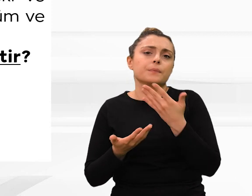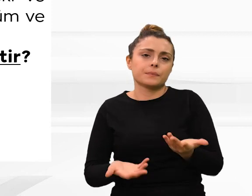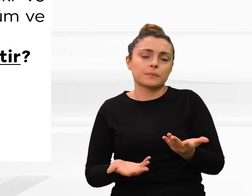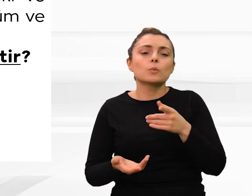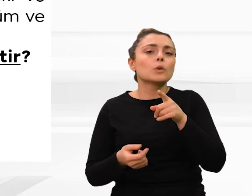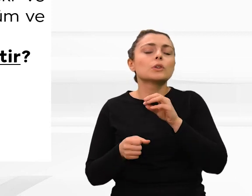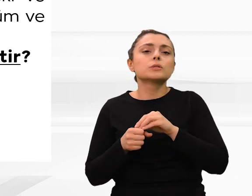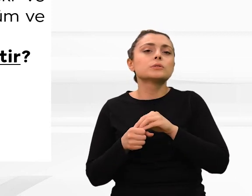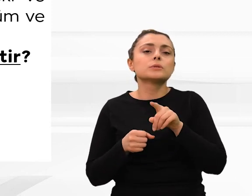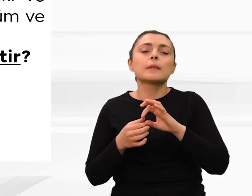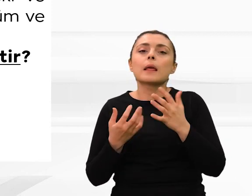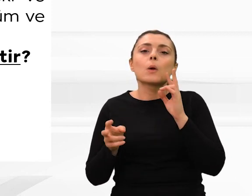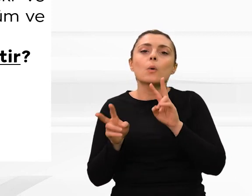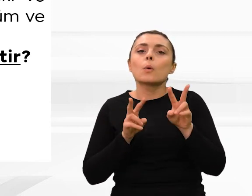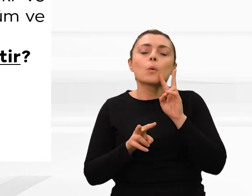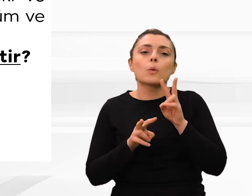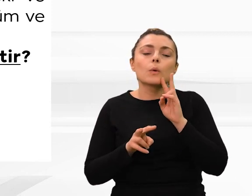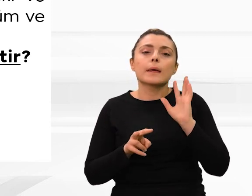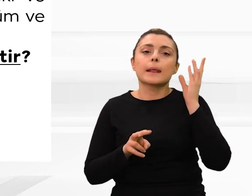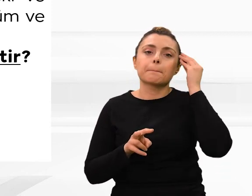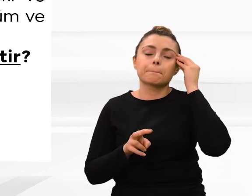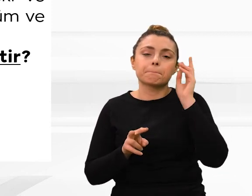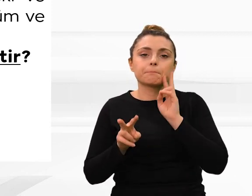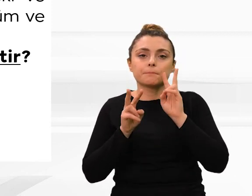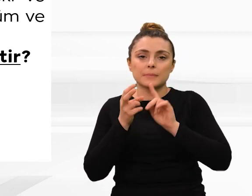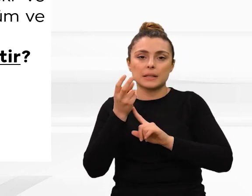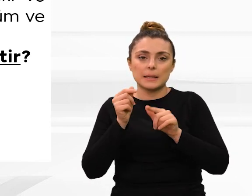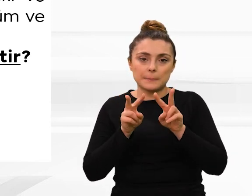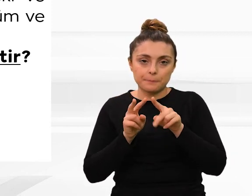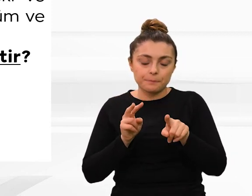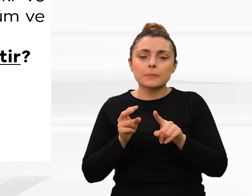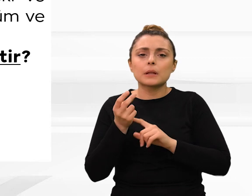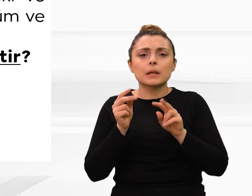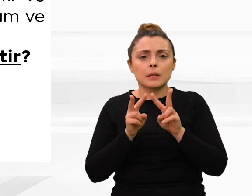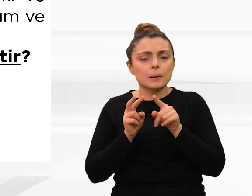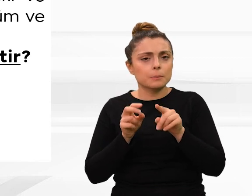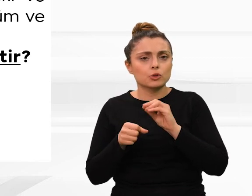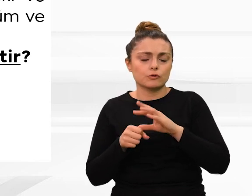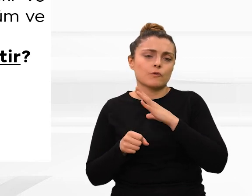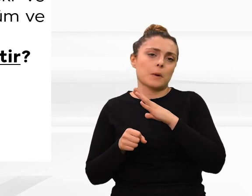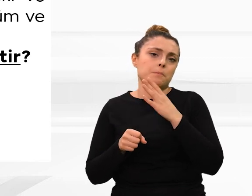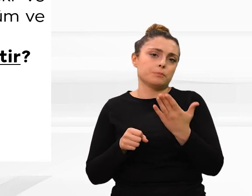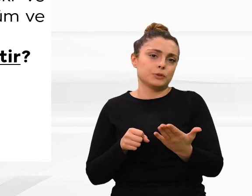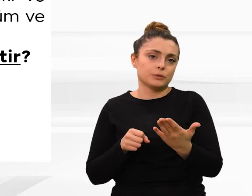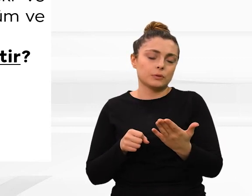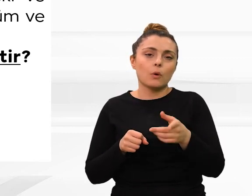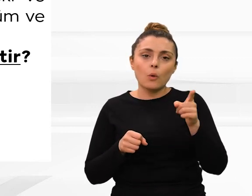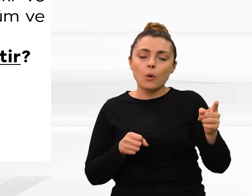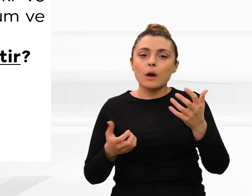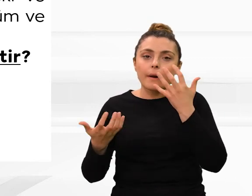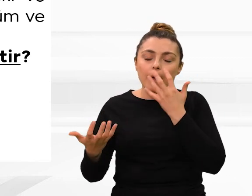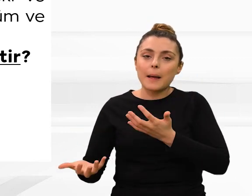Evet burada neyi görüyoruz ilim sıfatını görüyoruz değil mi Demek ki sıfatı varmış o